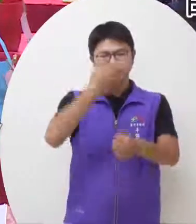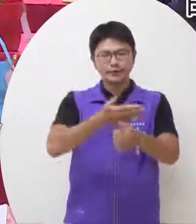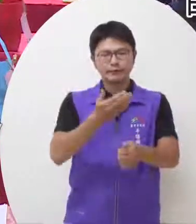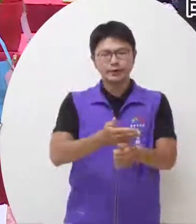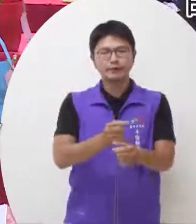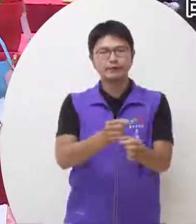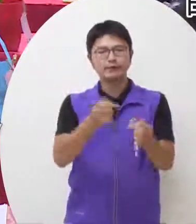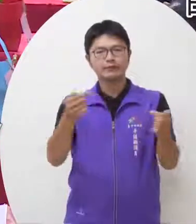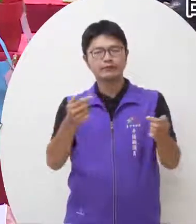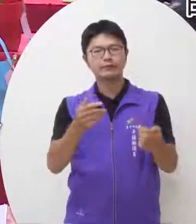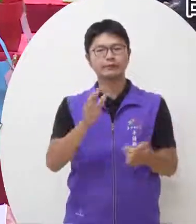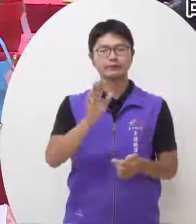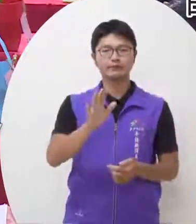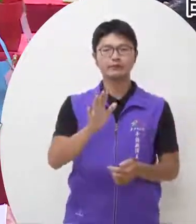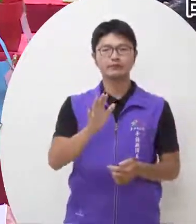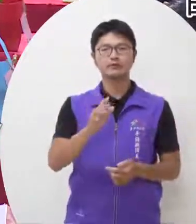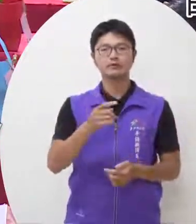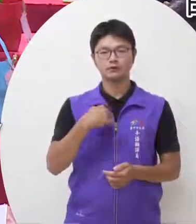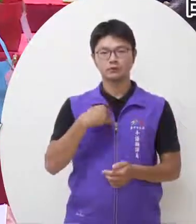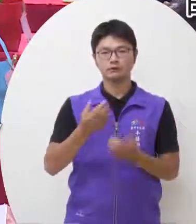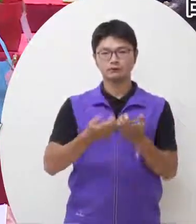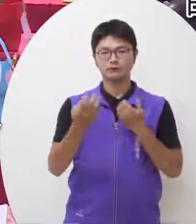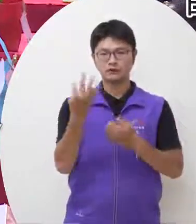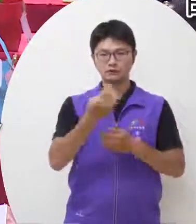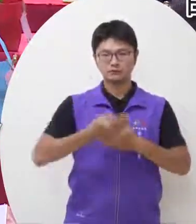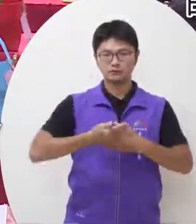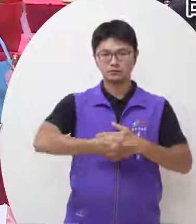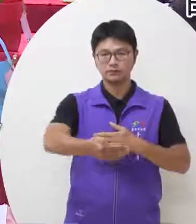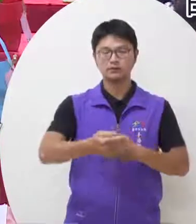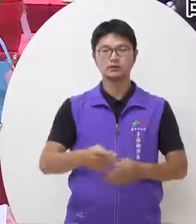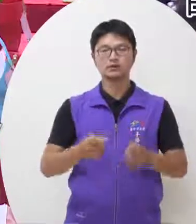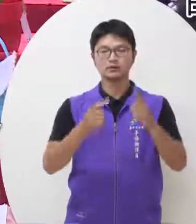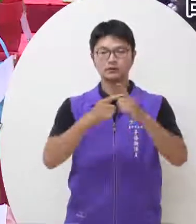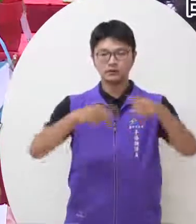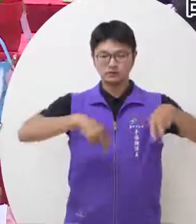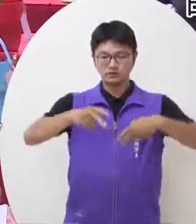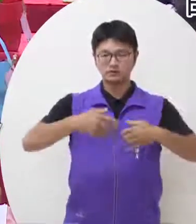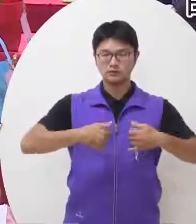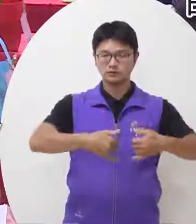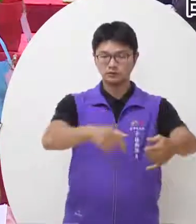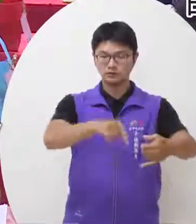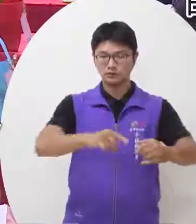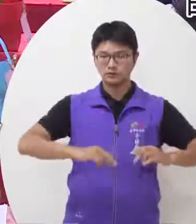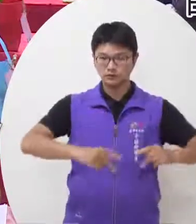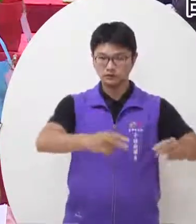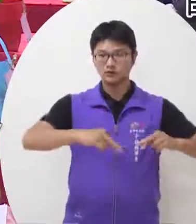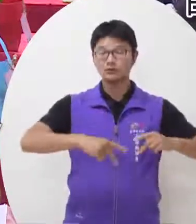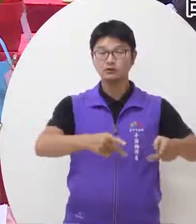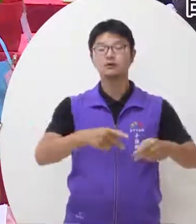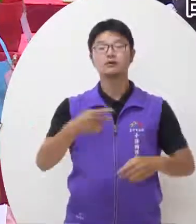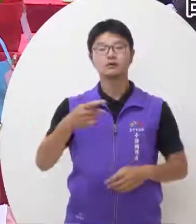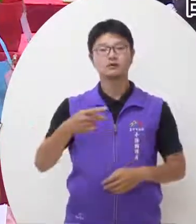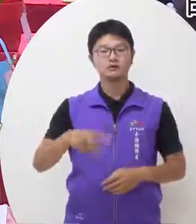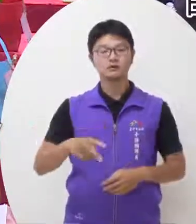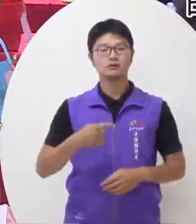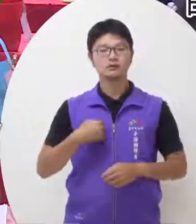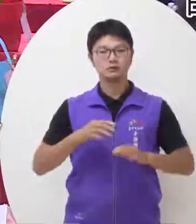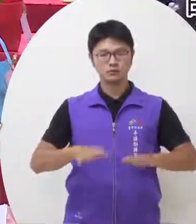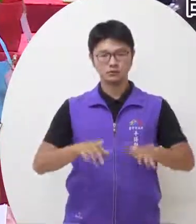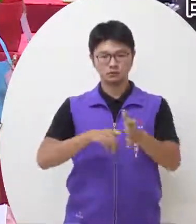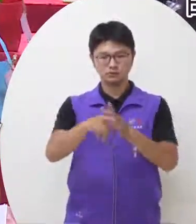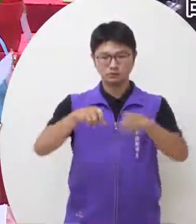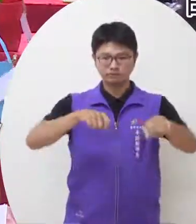我们几个步骤从了人行道的改善到整个的一个思考之下，我们现在已经启动专